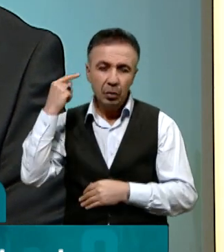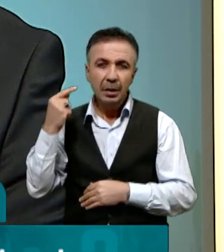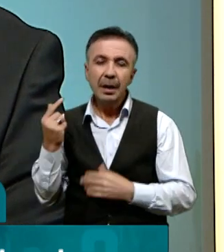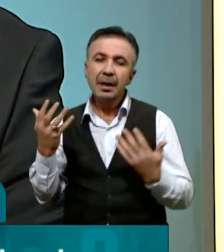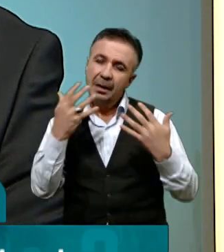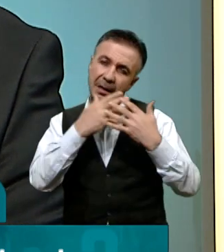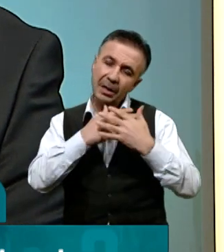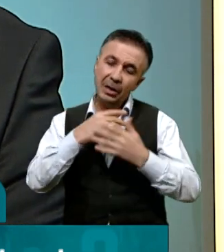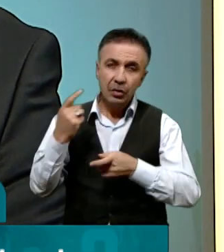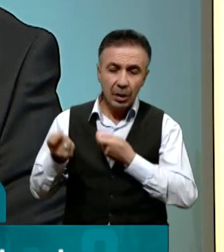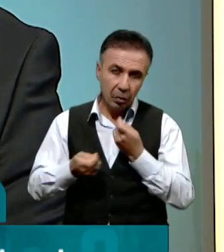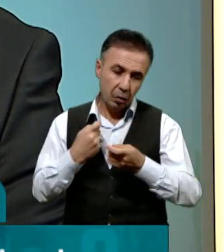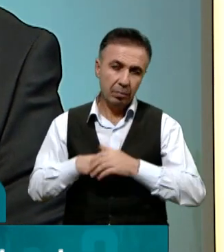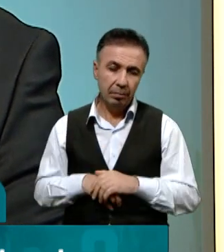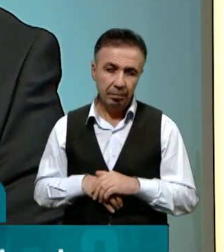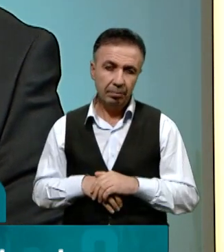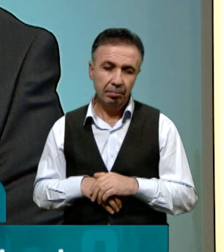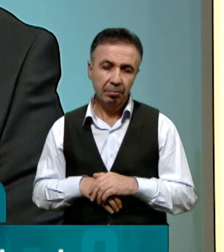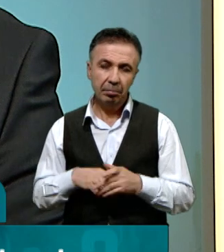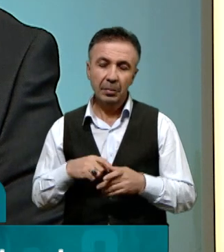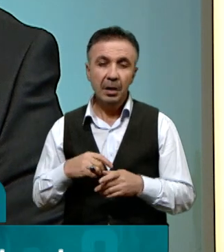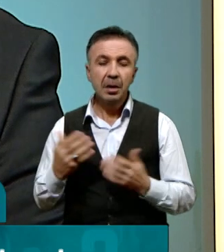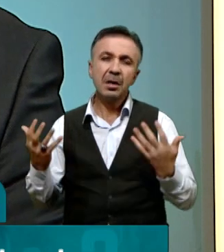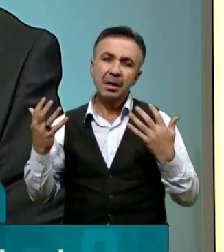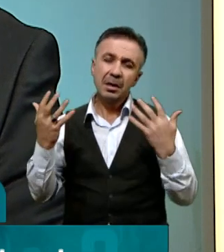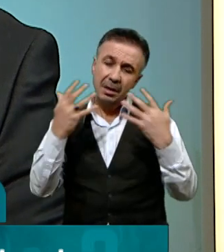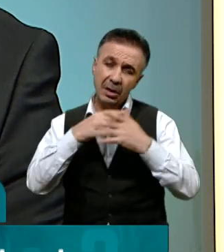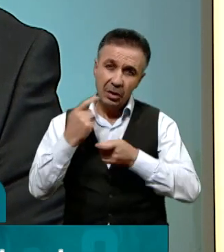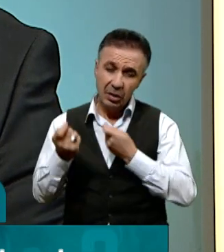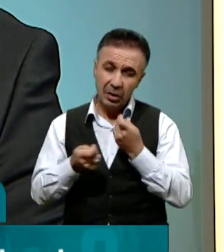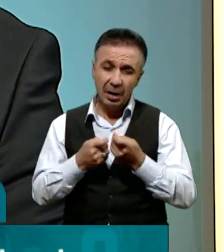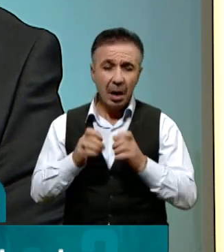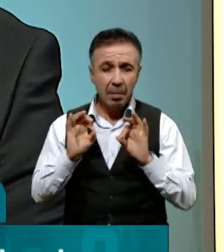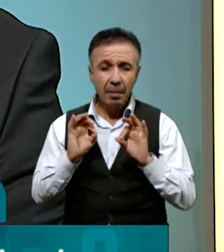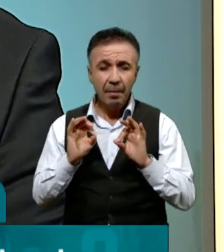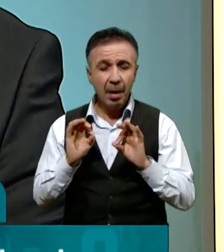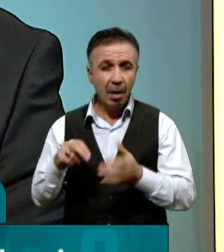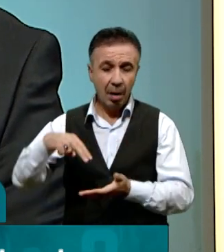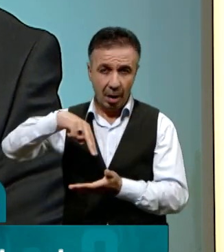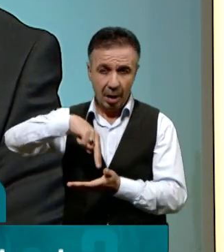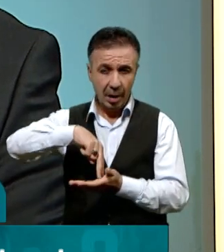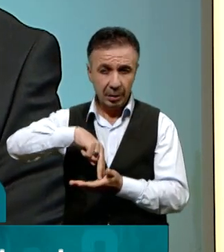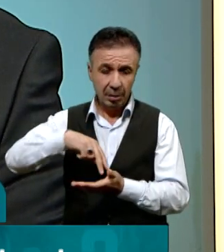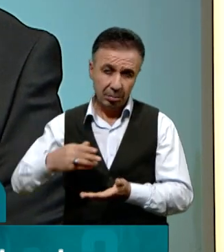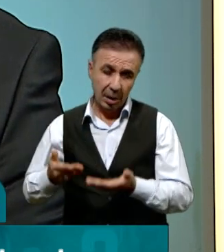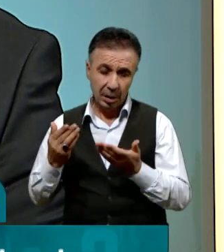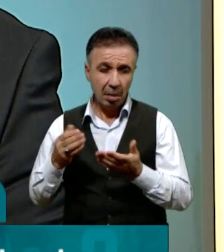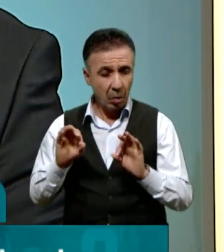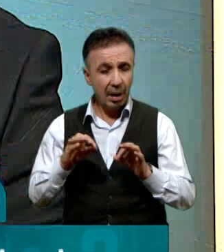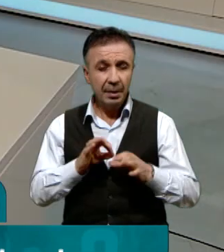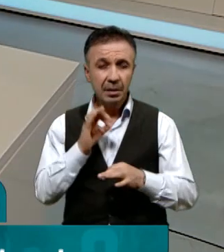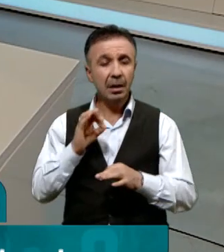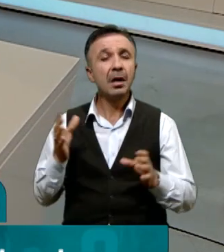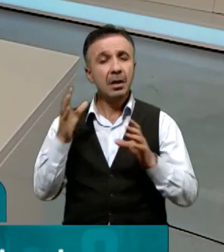mesai yapıyor veya gece işi gereği veya şartları gereği hep ayakta. Böyle bir insan peki teheccüd namazı kılmayacak